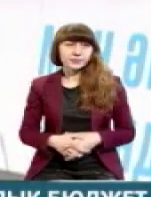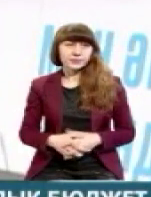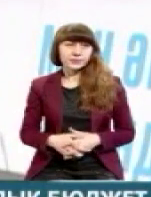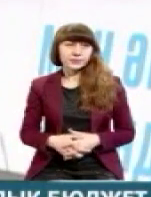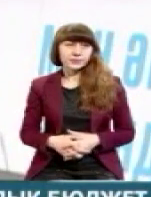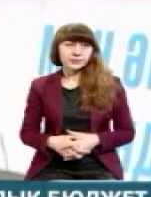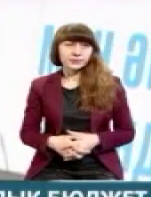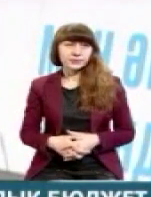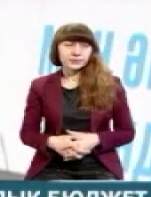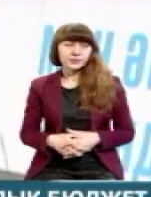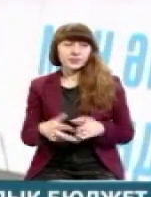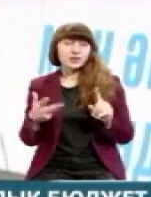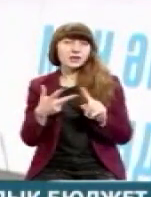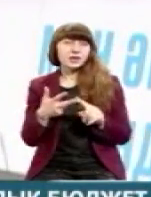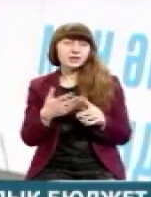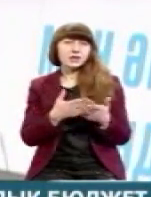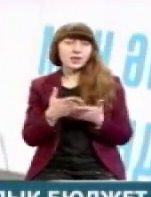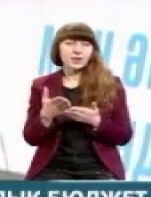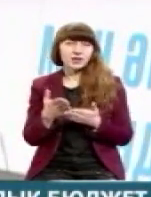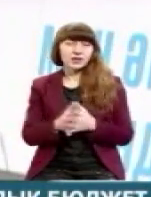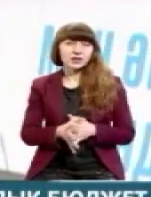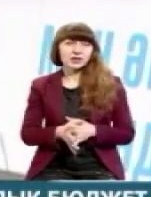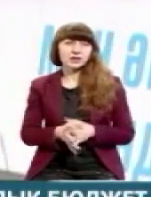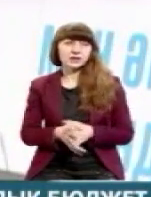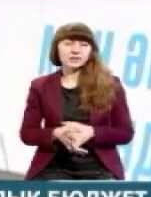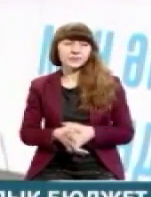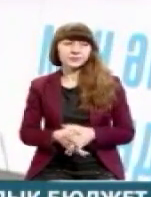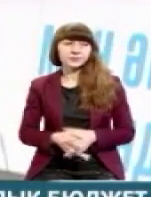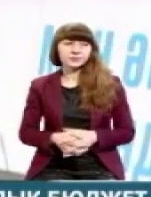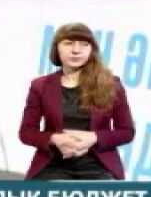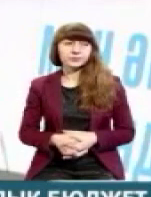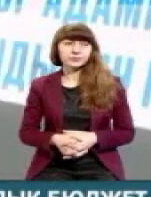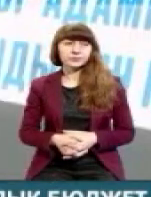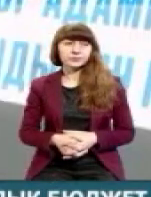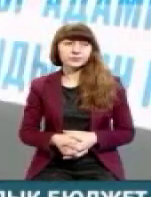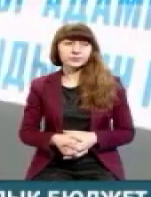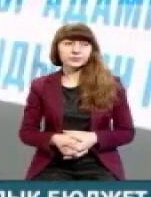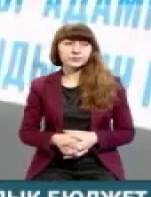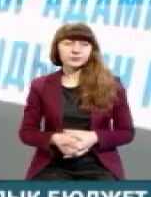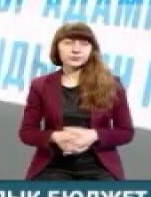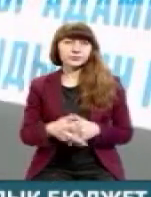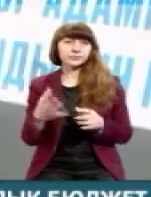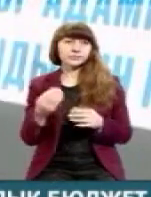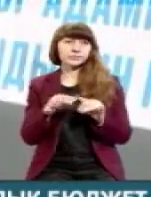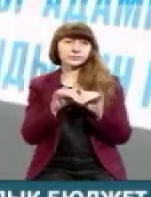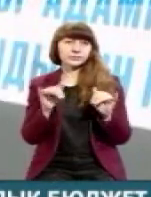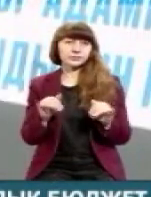қатар саяси жүйені жетілдіру. Үшінші бағыт – бұл қоғамдық